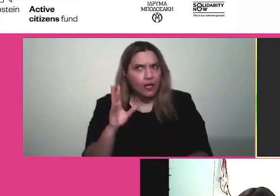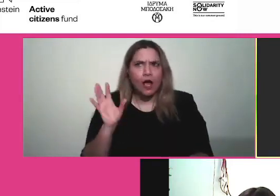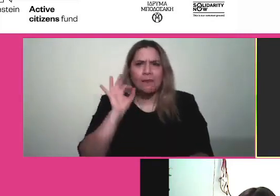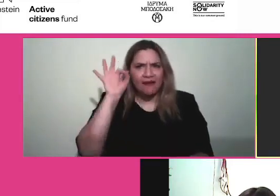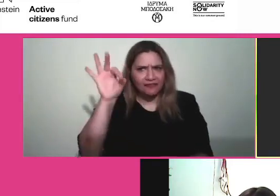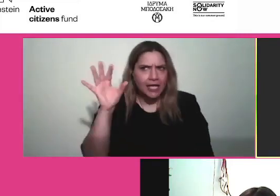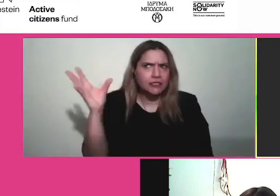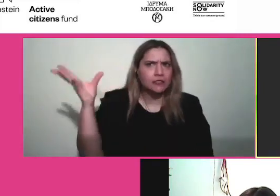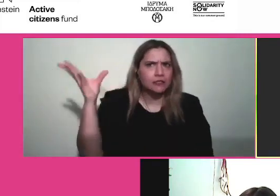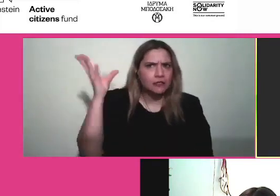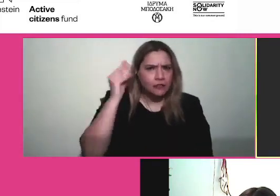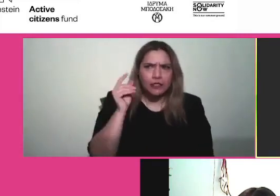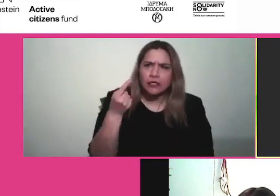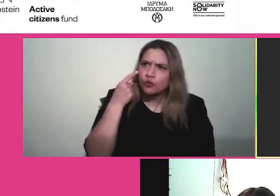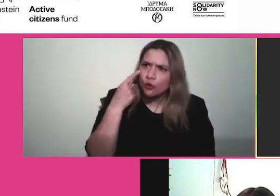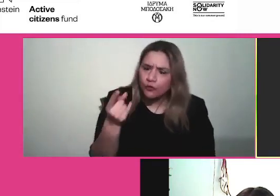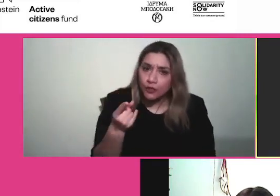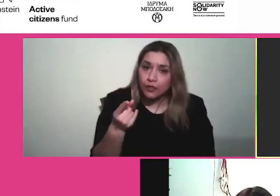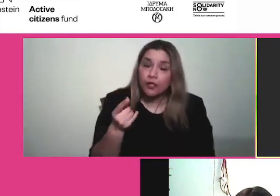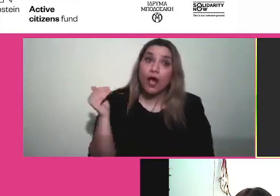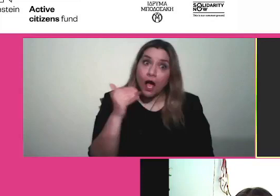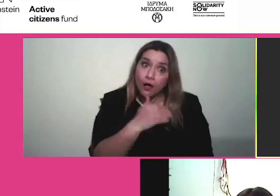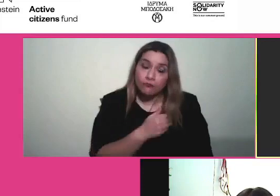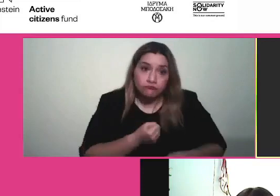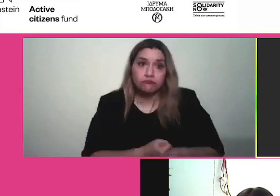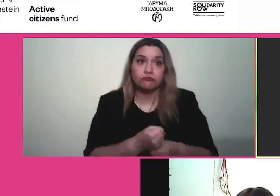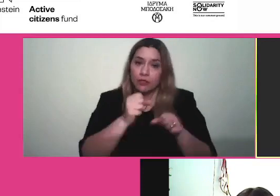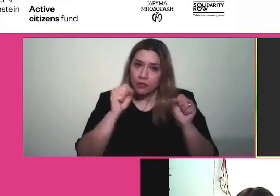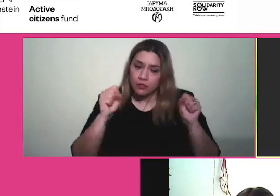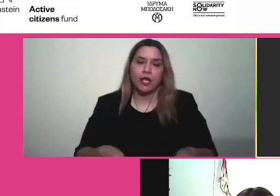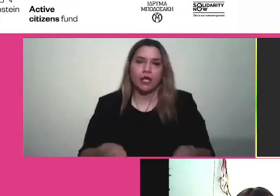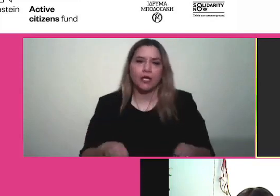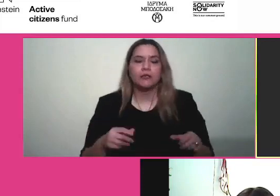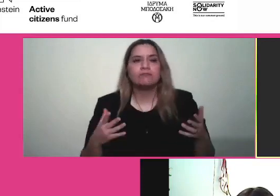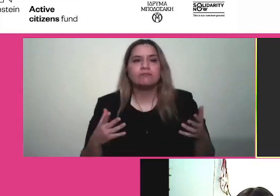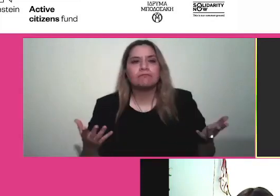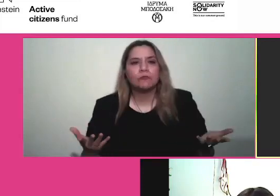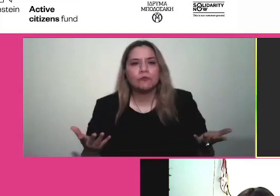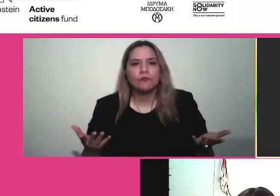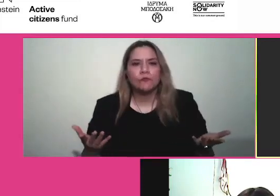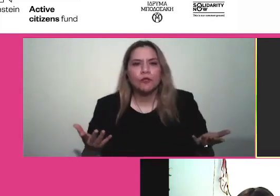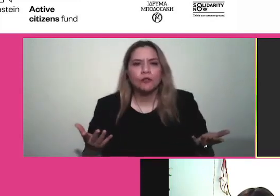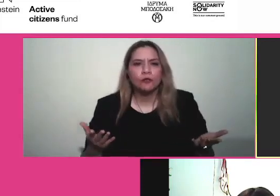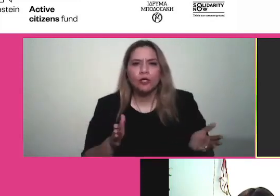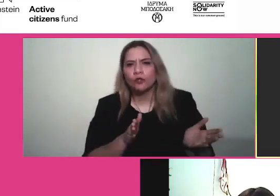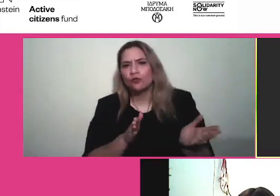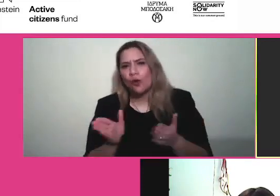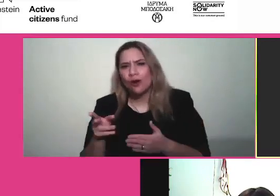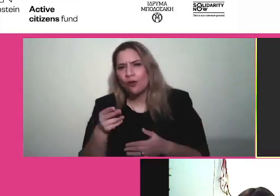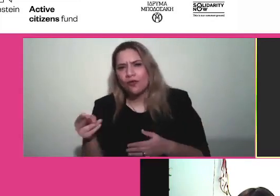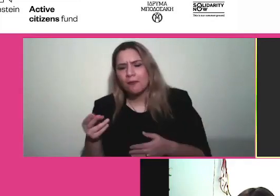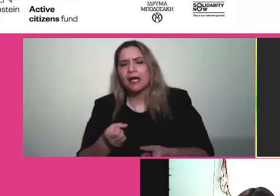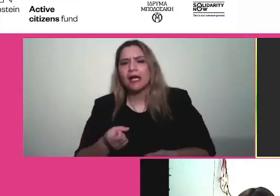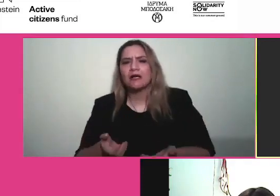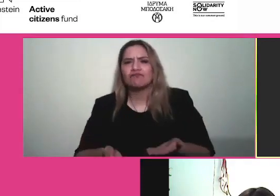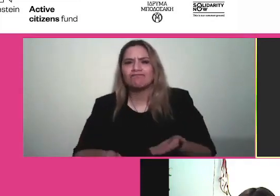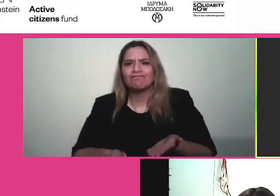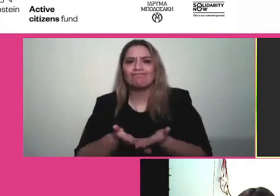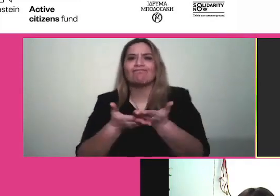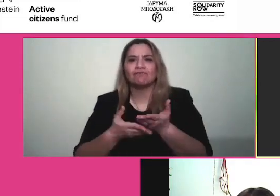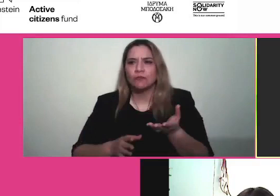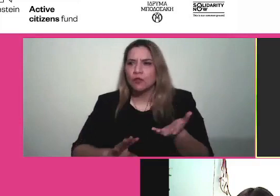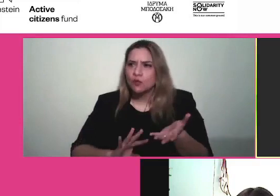στα μάτια του, στηρίζει απίστευτα. Τώρα, το άλλο κομμάτι, όχι, δεν στήριξε, δεν